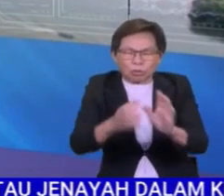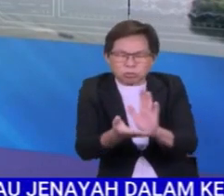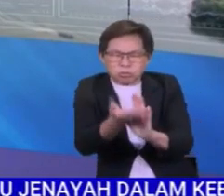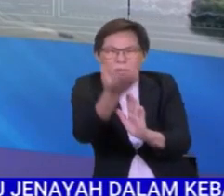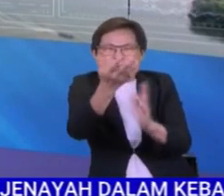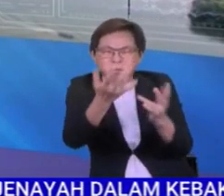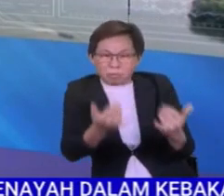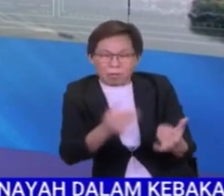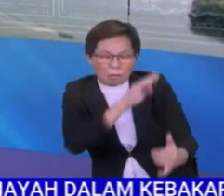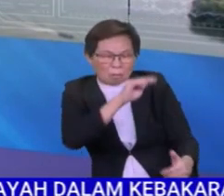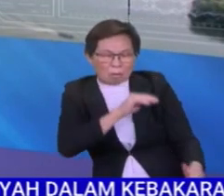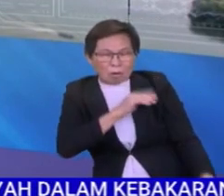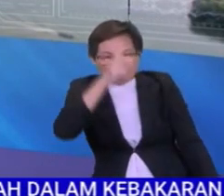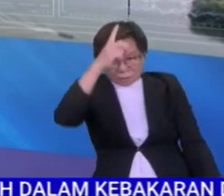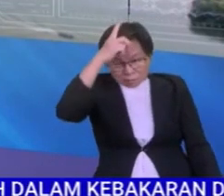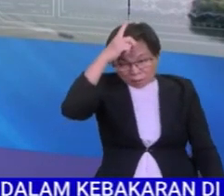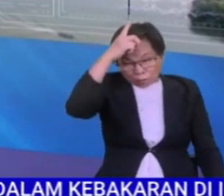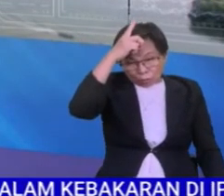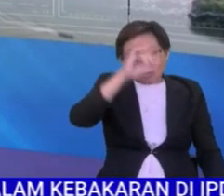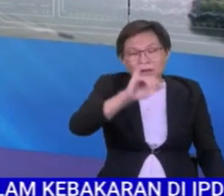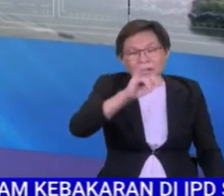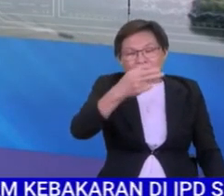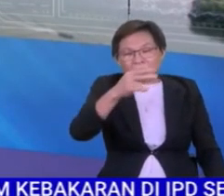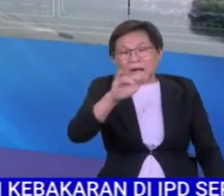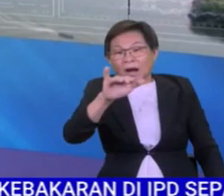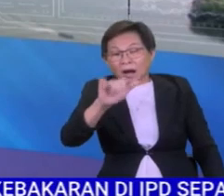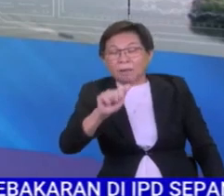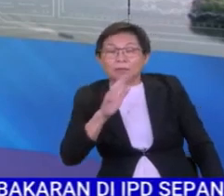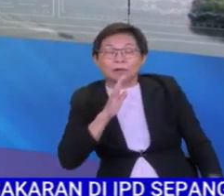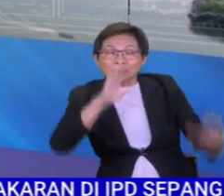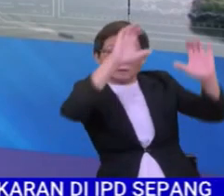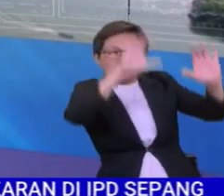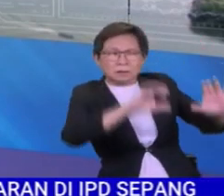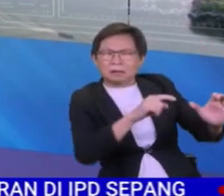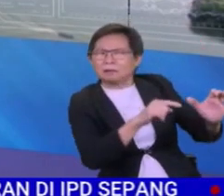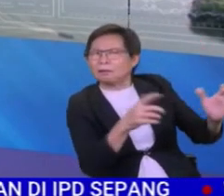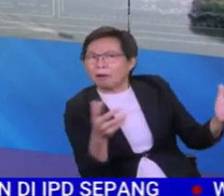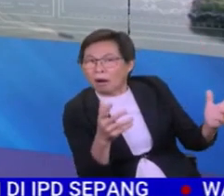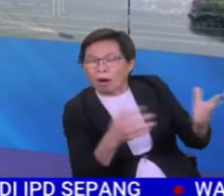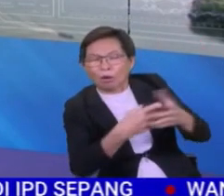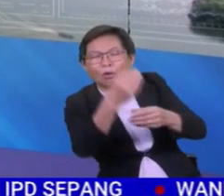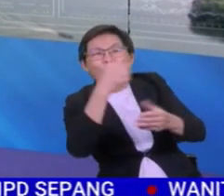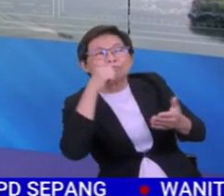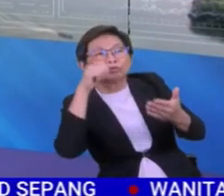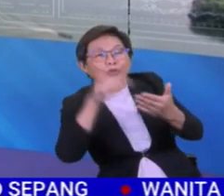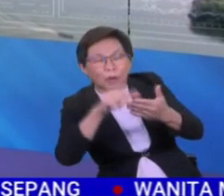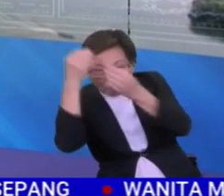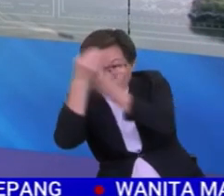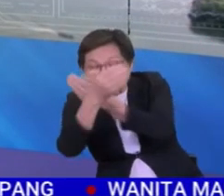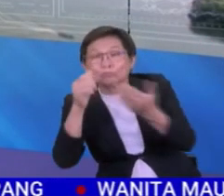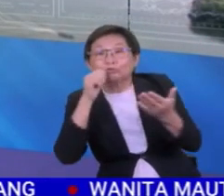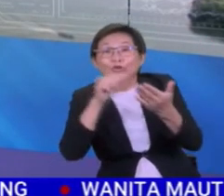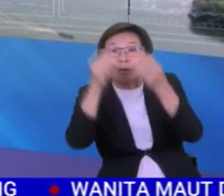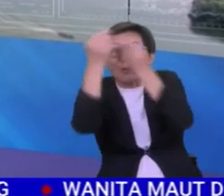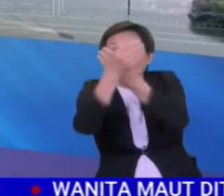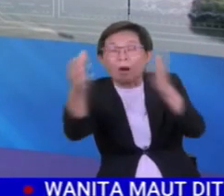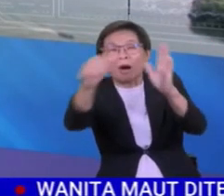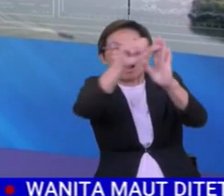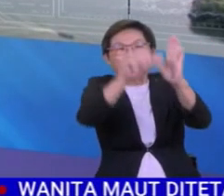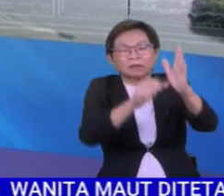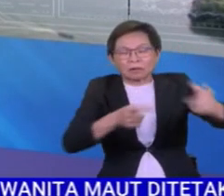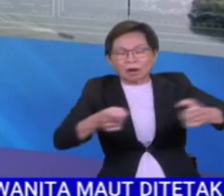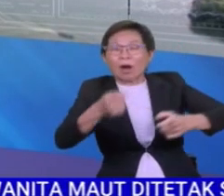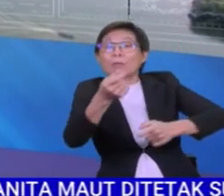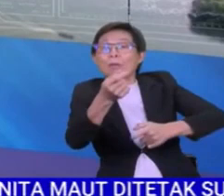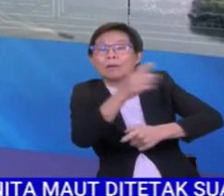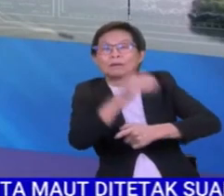ini menterinya Datuk shahelmi Yahya berkata antara pendekatan tersebut ialah mengeluarkan surat pemberitahuan di bawah akta kawalan